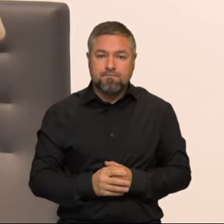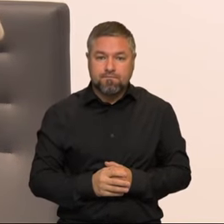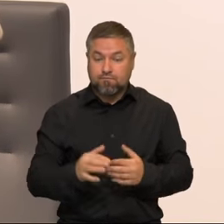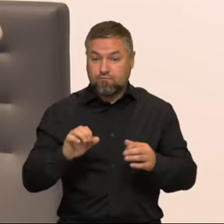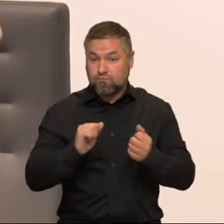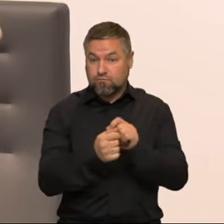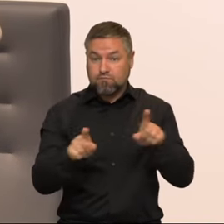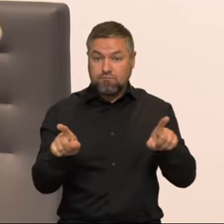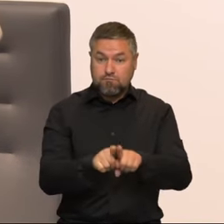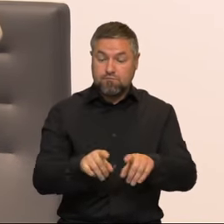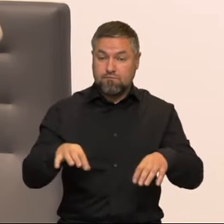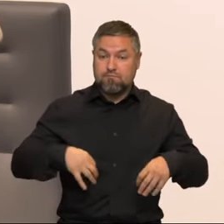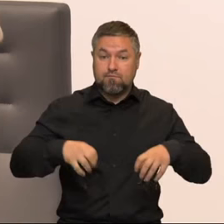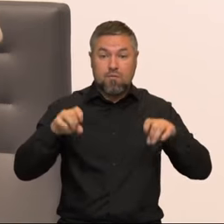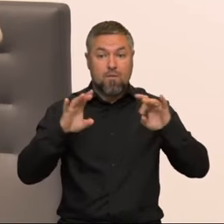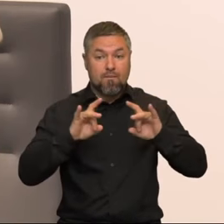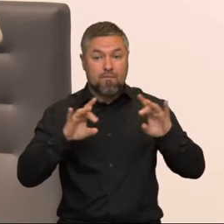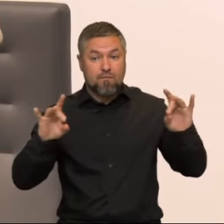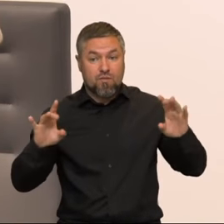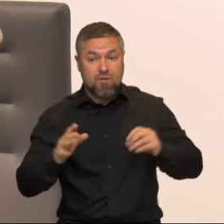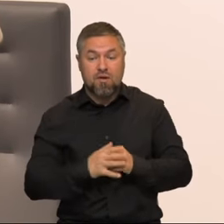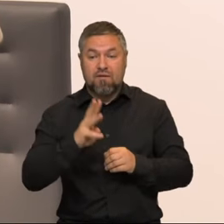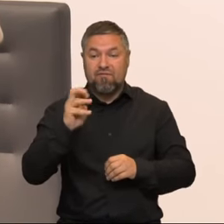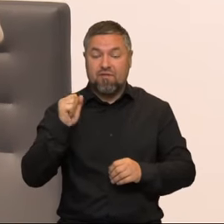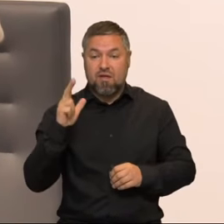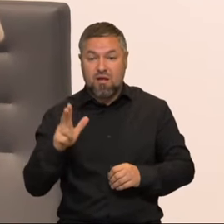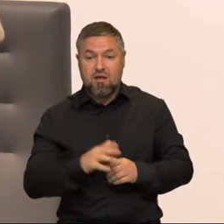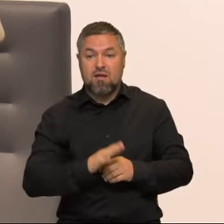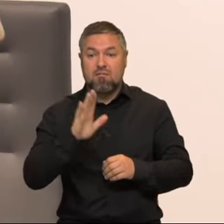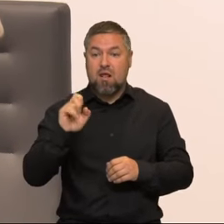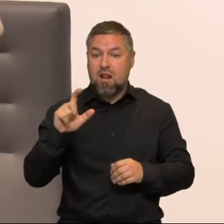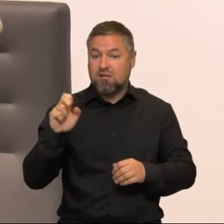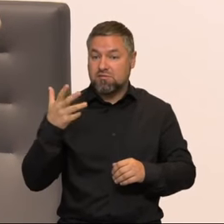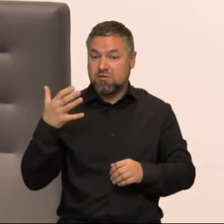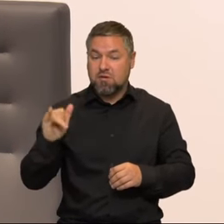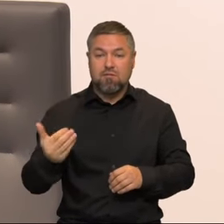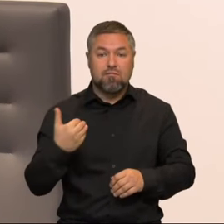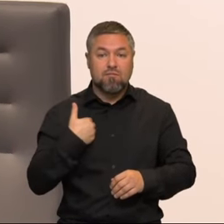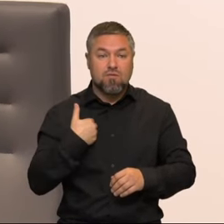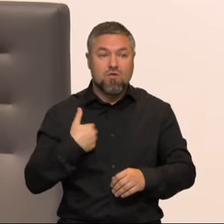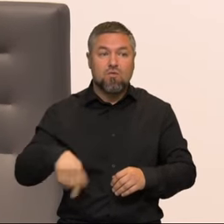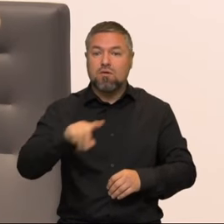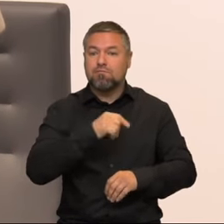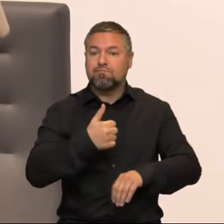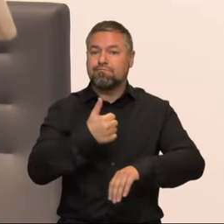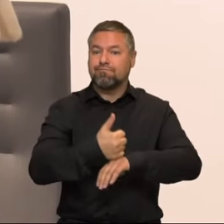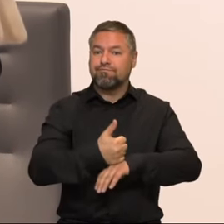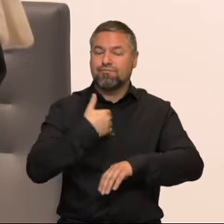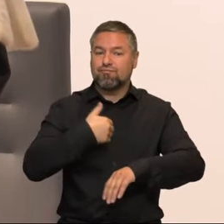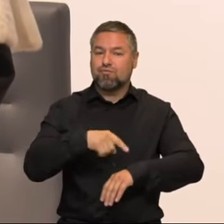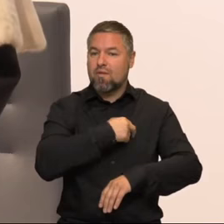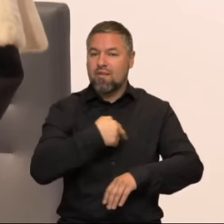Są dziś z nami panowie profesorowie Sławomir Wiak i Stanisław Bielecki, byli rektorzy naszej uczelni.